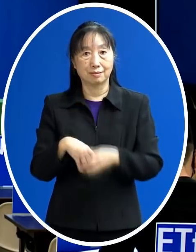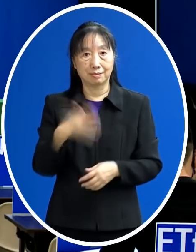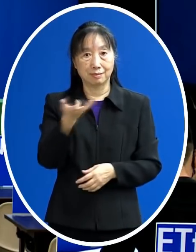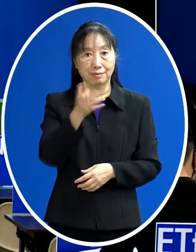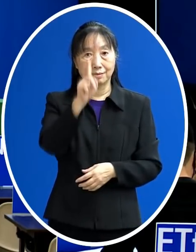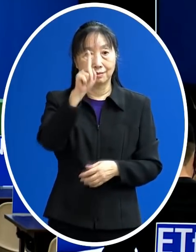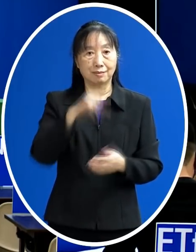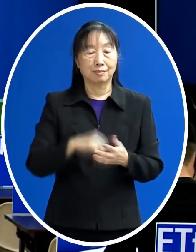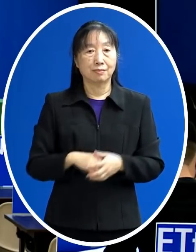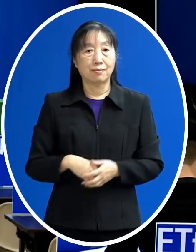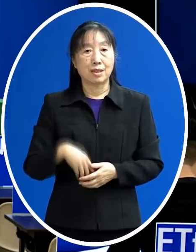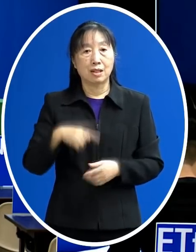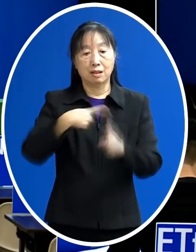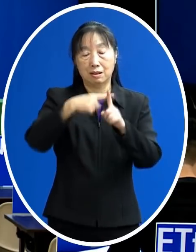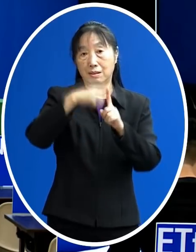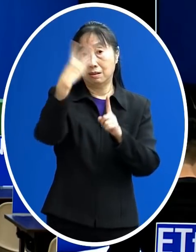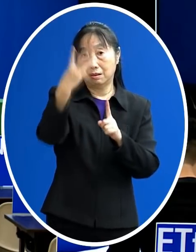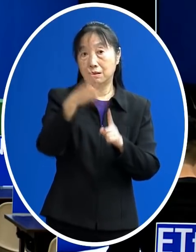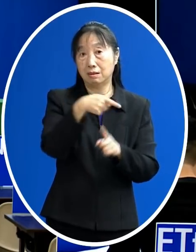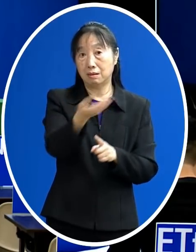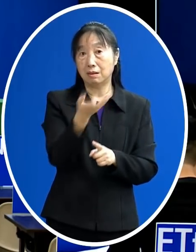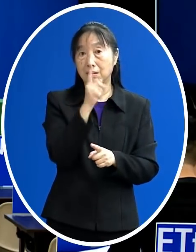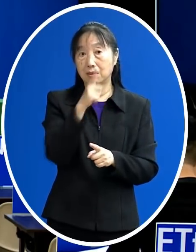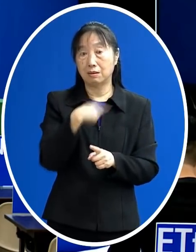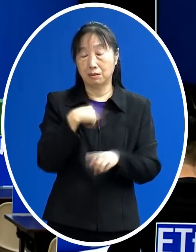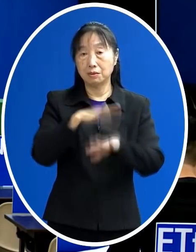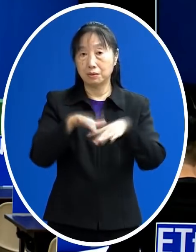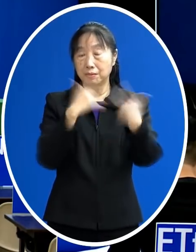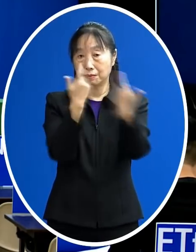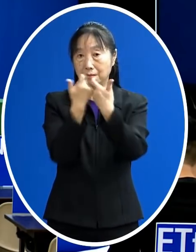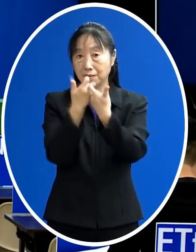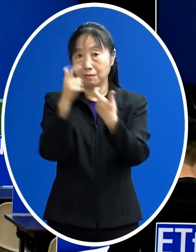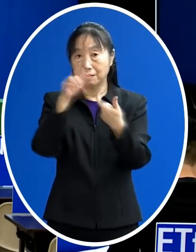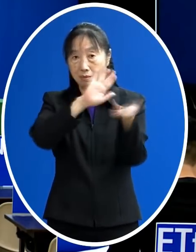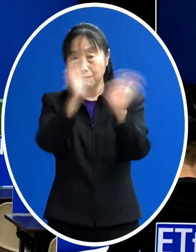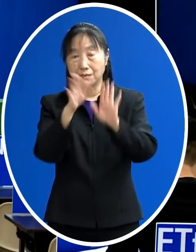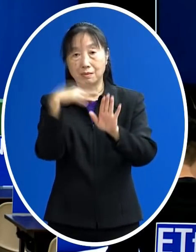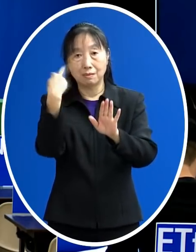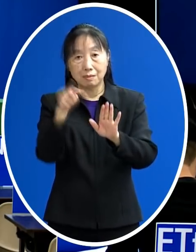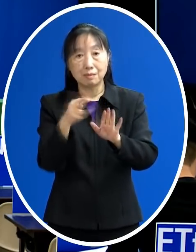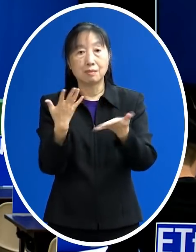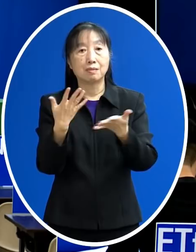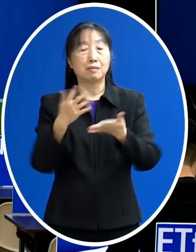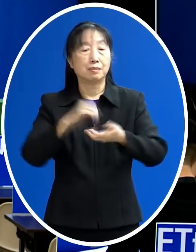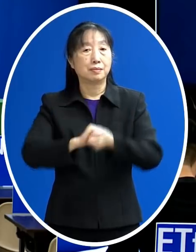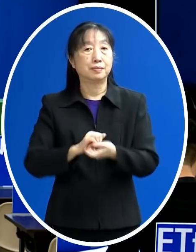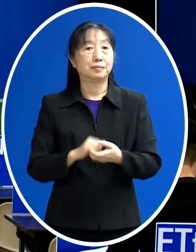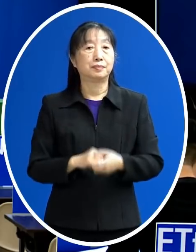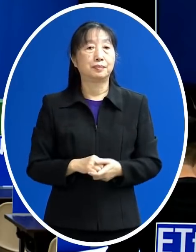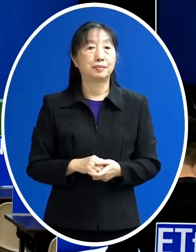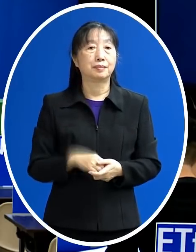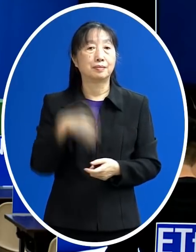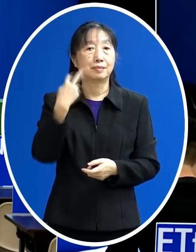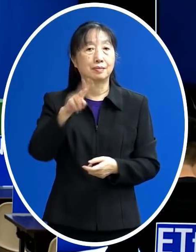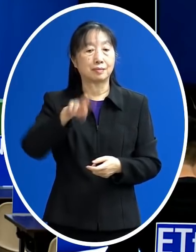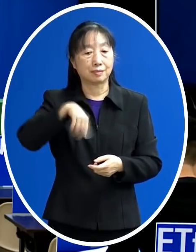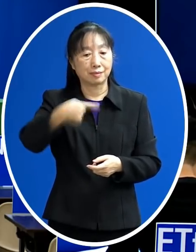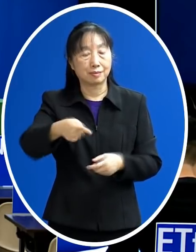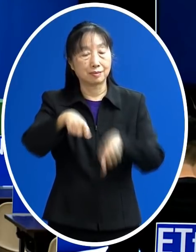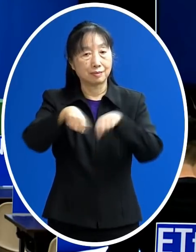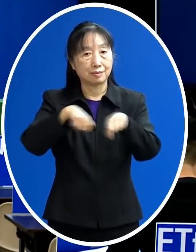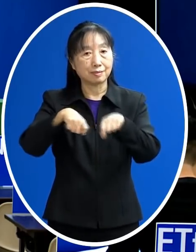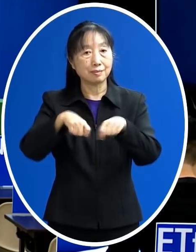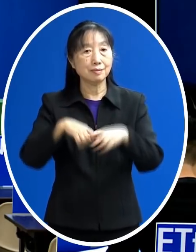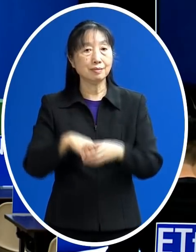你有特别提到三级警戒引用了，就是审时度势，就是我们看现在的局势发展，我们在做后续的一些决策